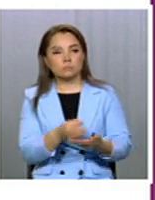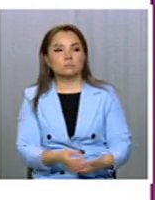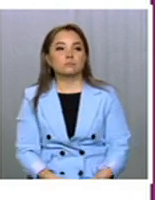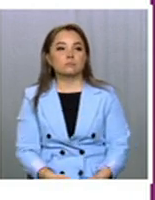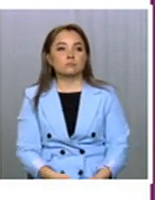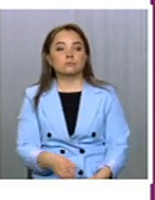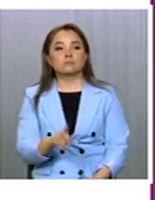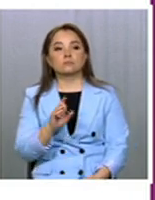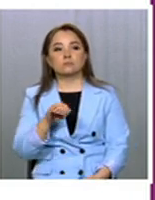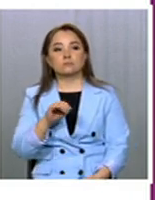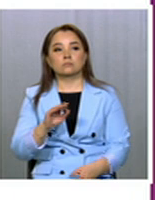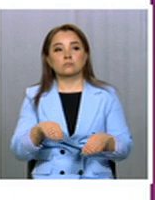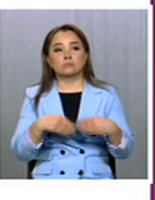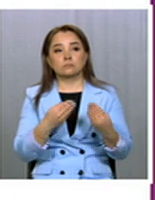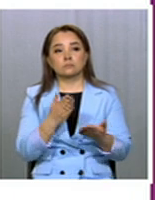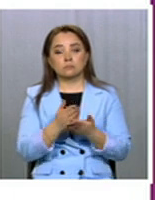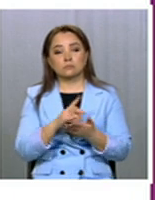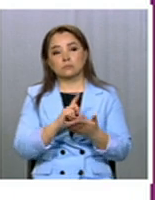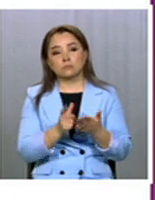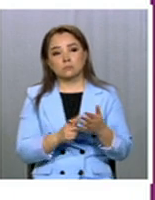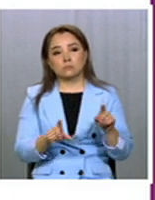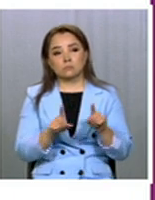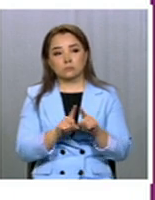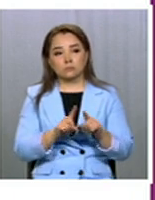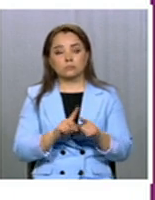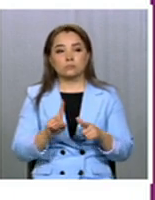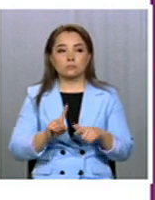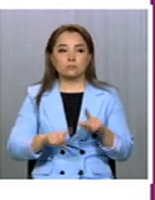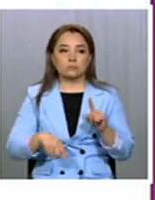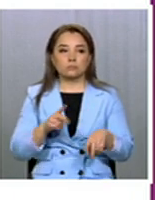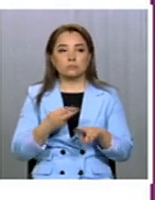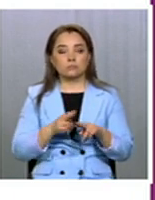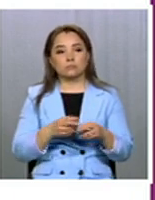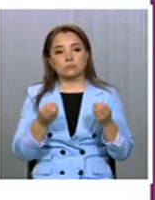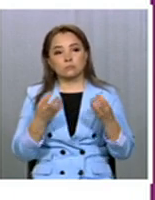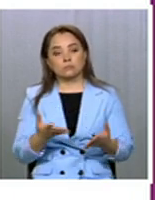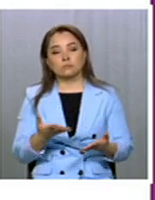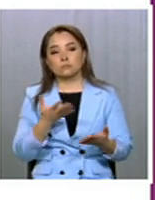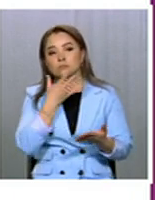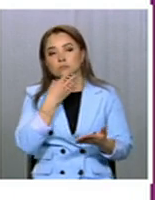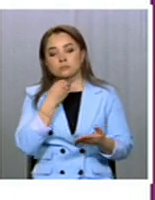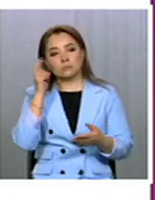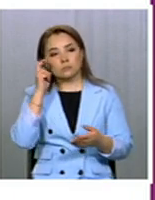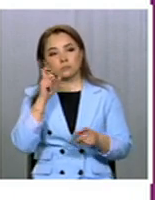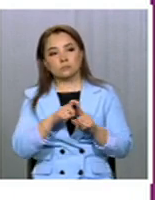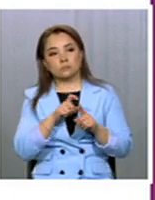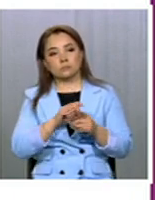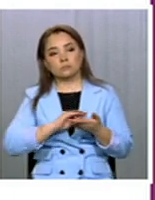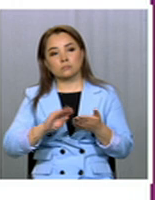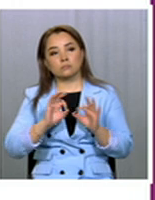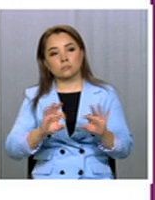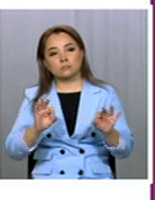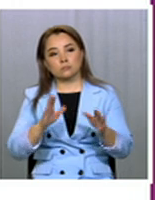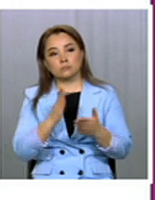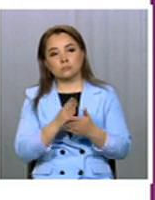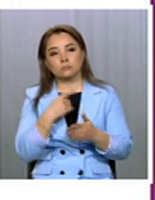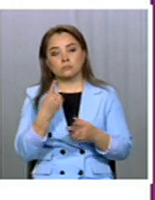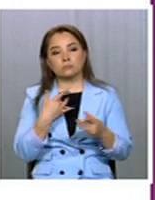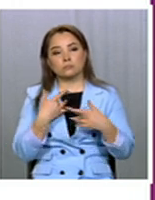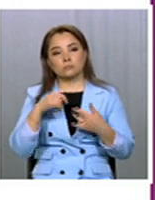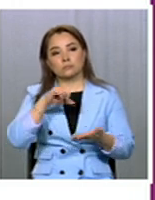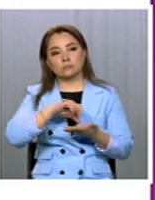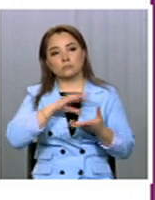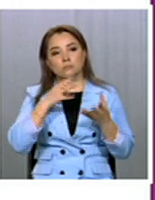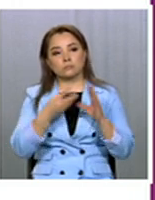Бата беру, кейде өреңмен, кейде көркем қарасөзбен айтылып, ауыз әдебиетінің бір жанры болып